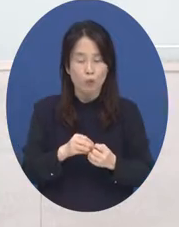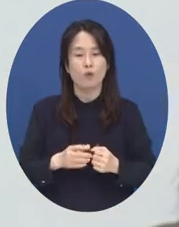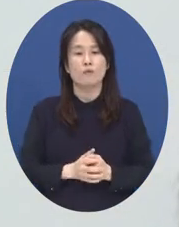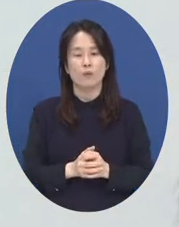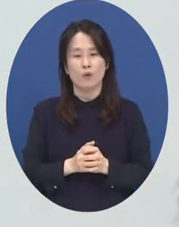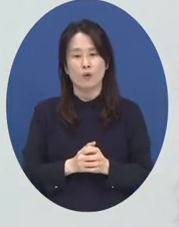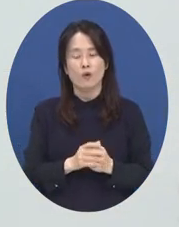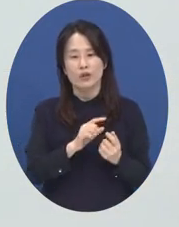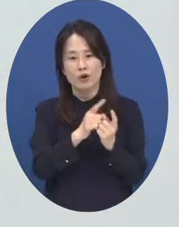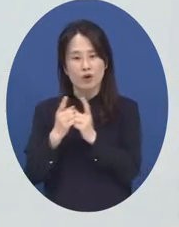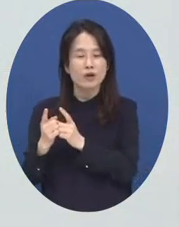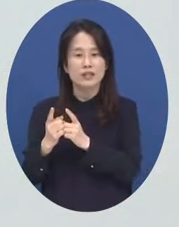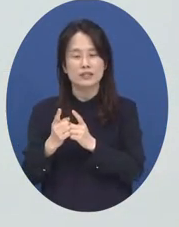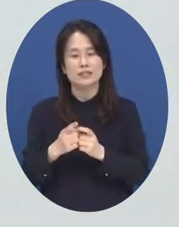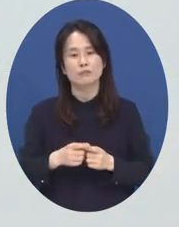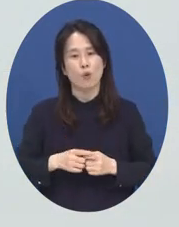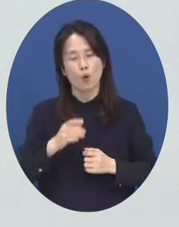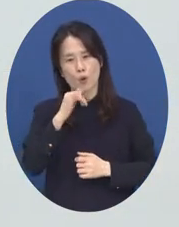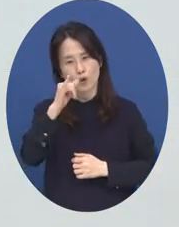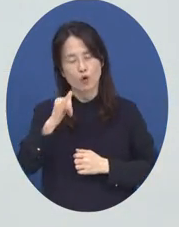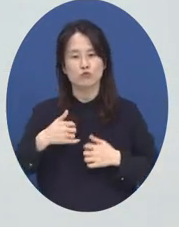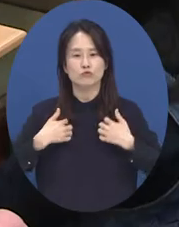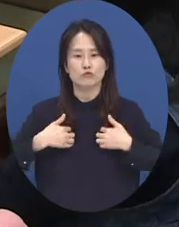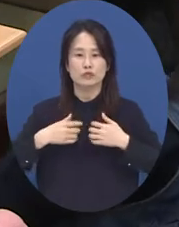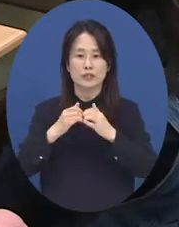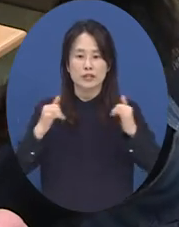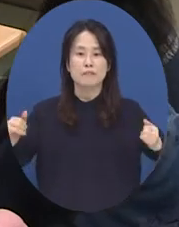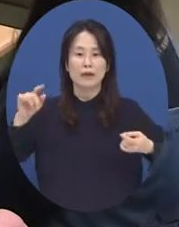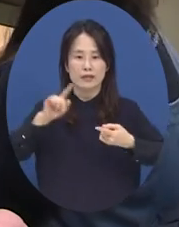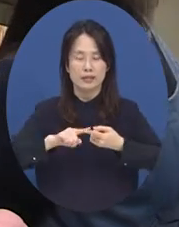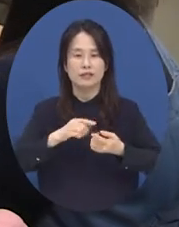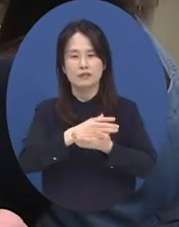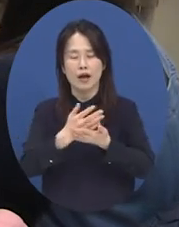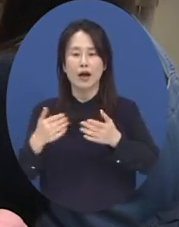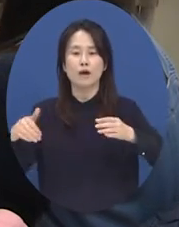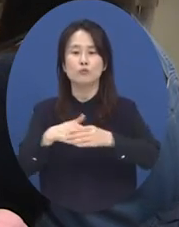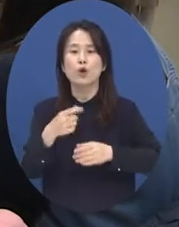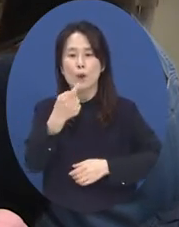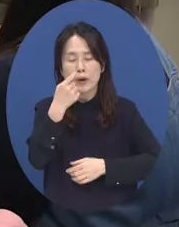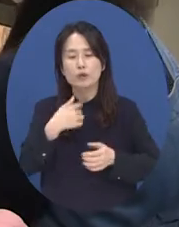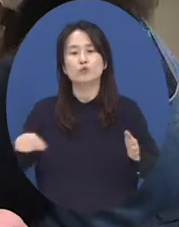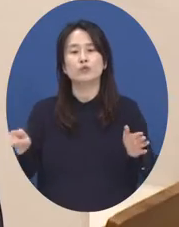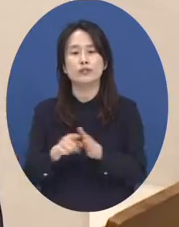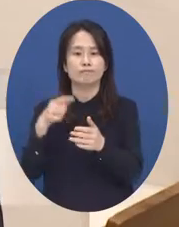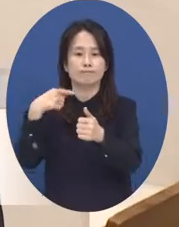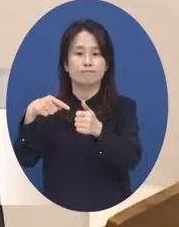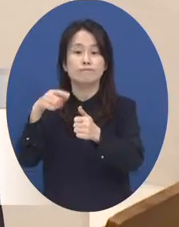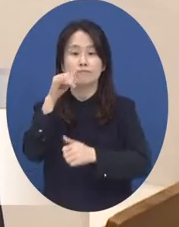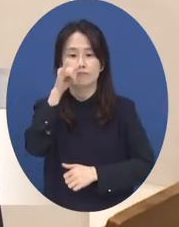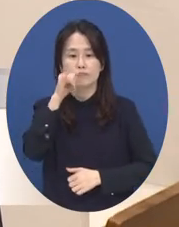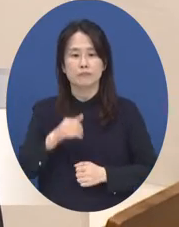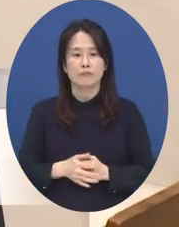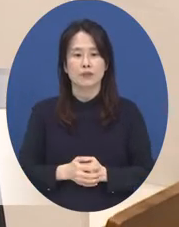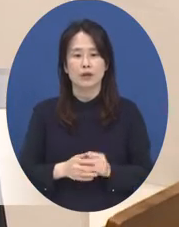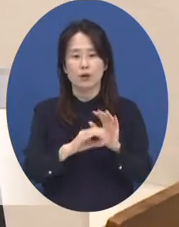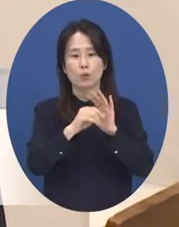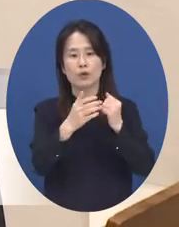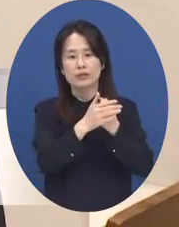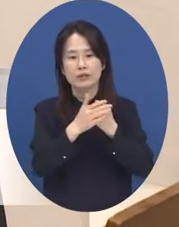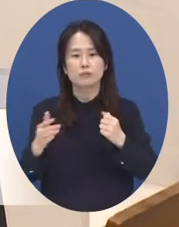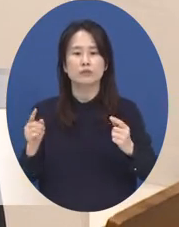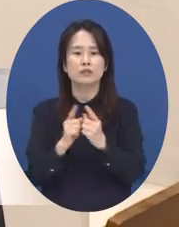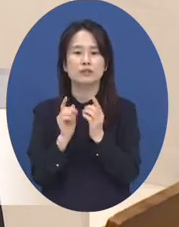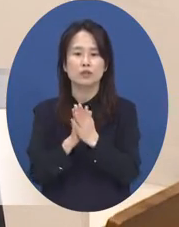영웅 캐릭터 등 쉽고 재미있는 주제를 통해 다양한 문화를 배울 수 있도록 구성됐습니다. 코로나19로 인해서 그